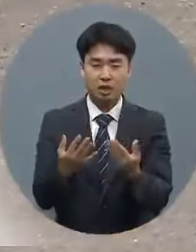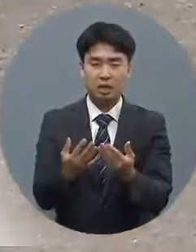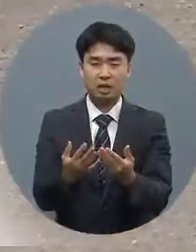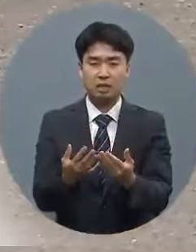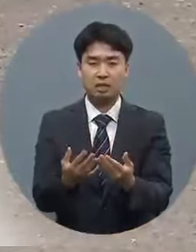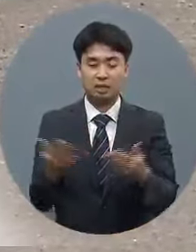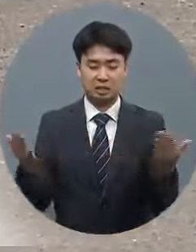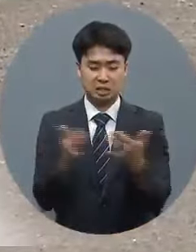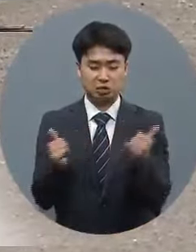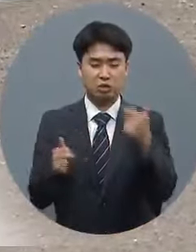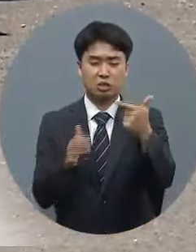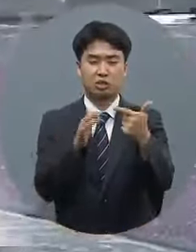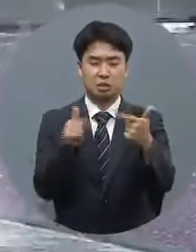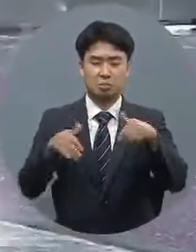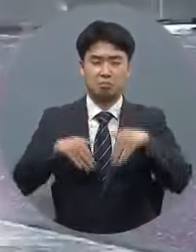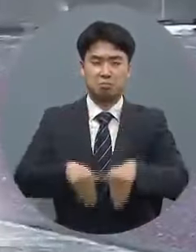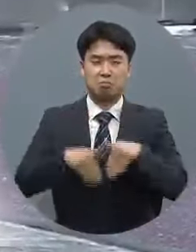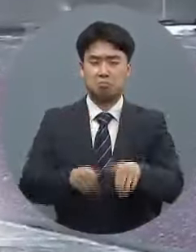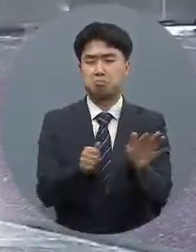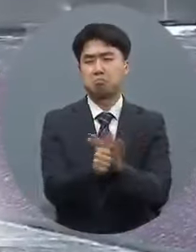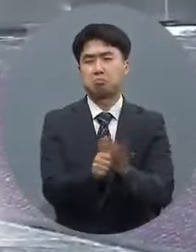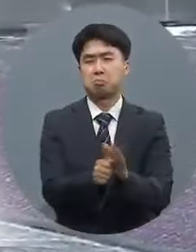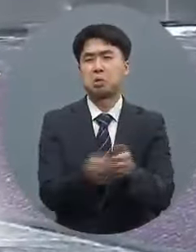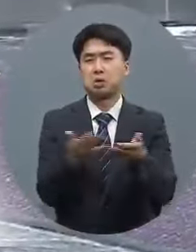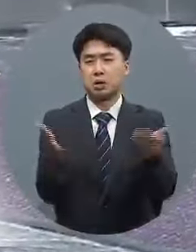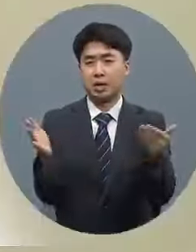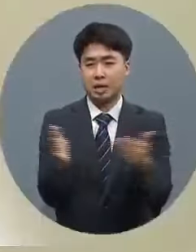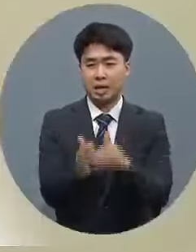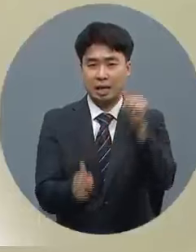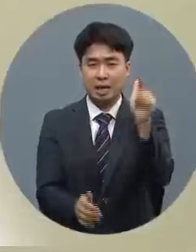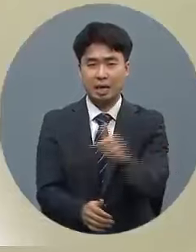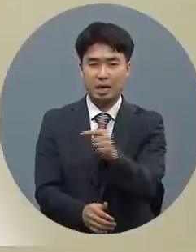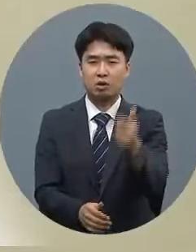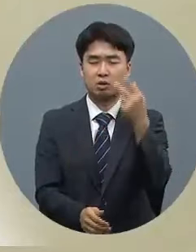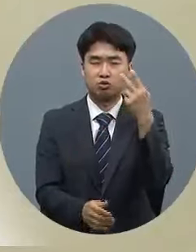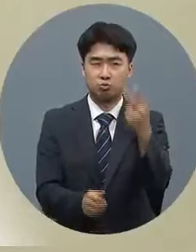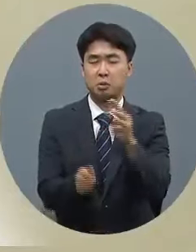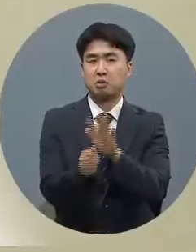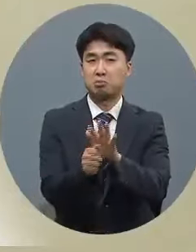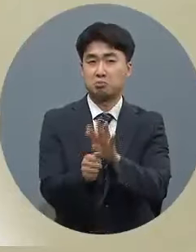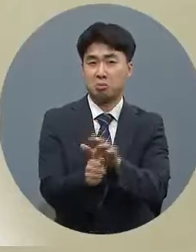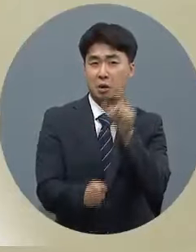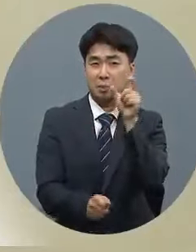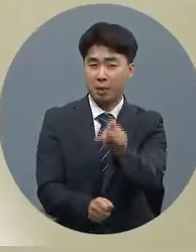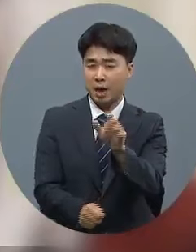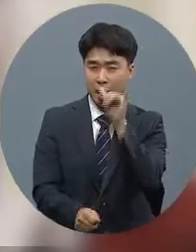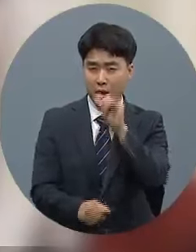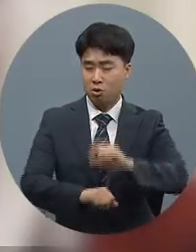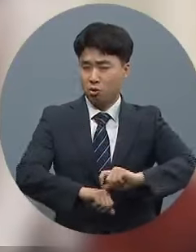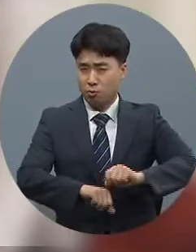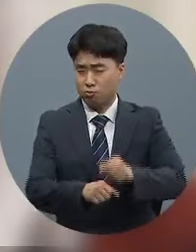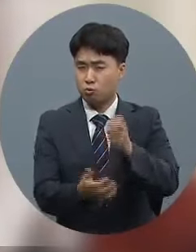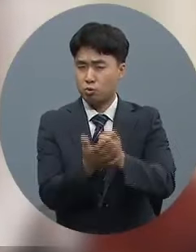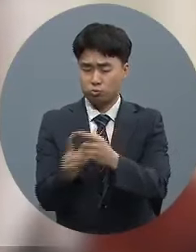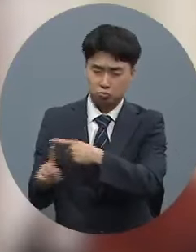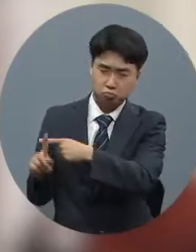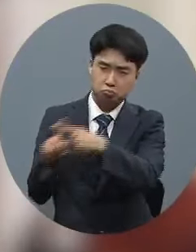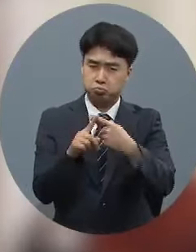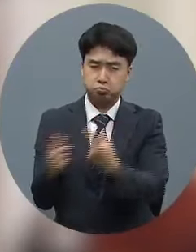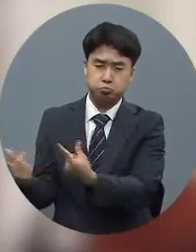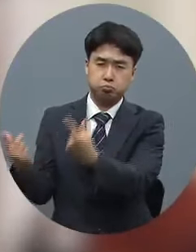단체협약의 경조사시 하루 최소 두 명씩 지원을 하도록 돼 있다고 해명했습니다 심지어 강제 규정이라고